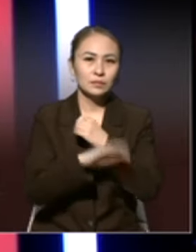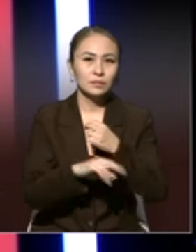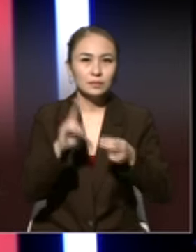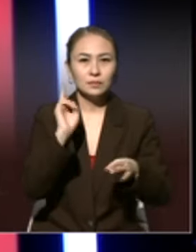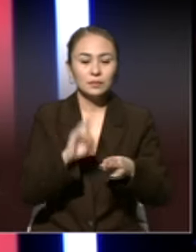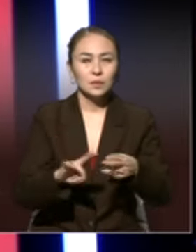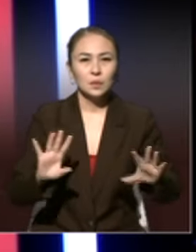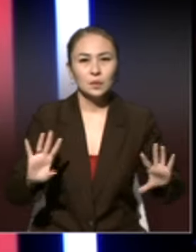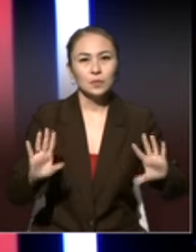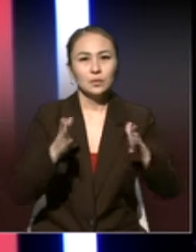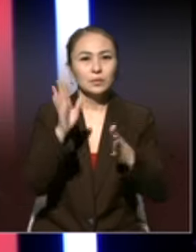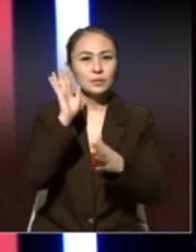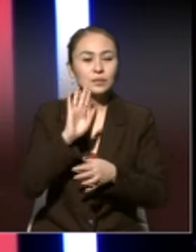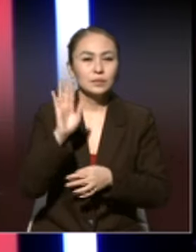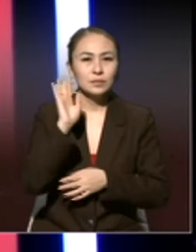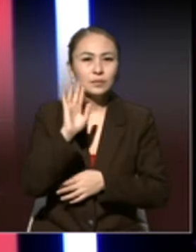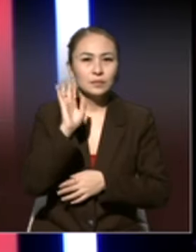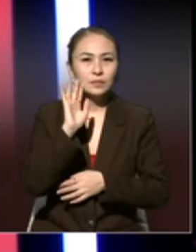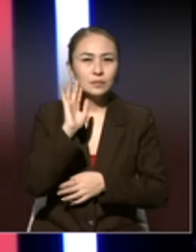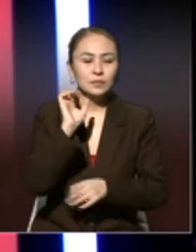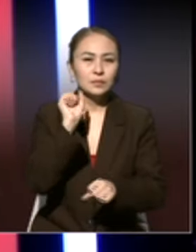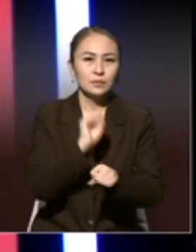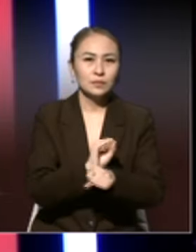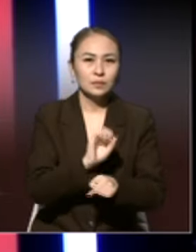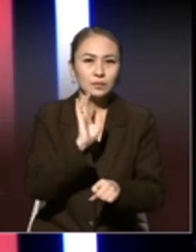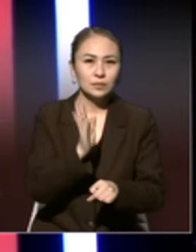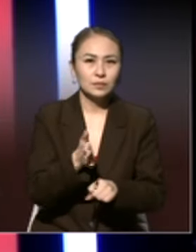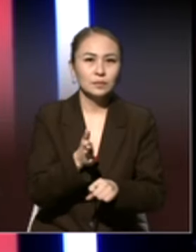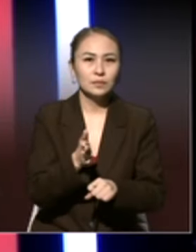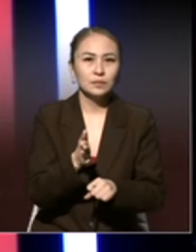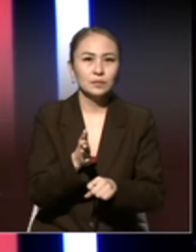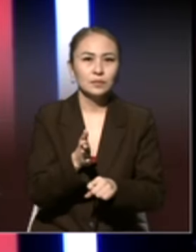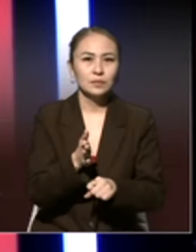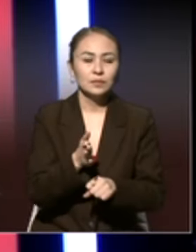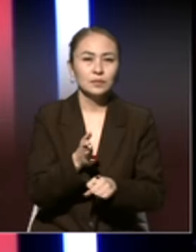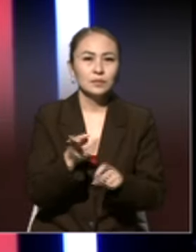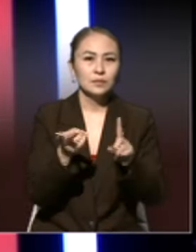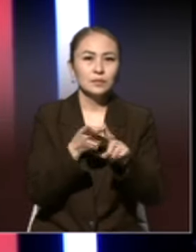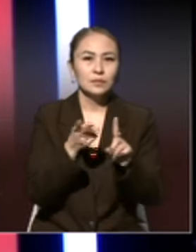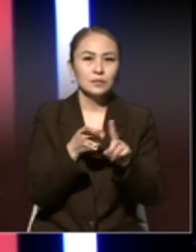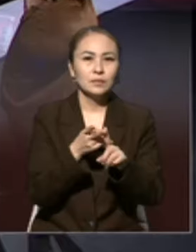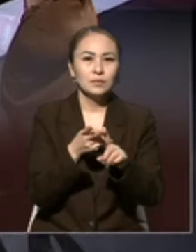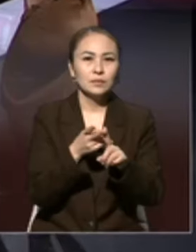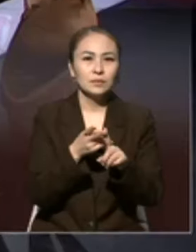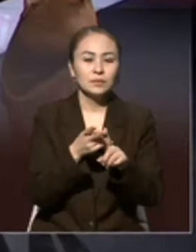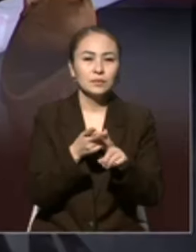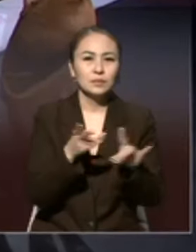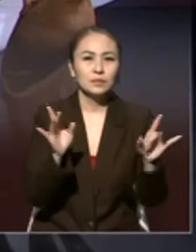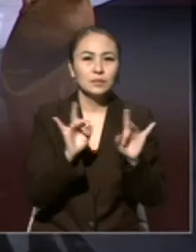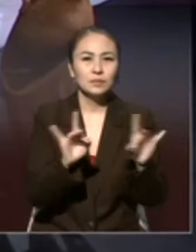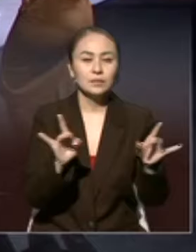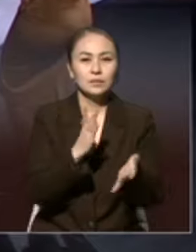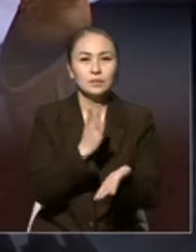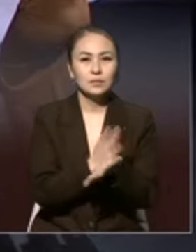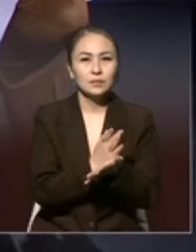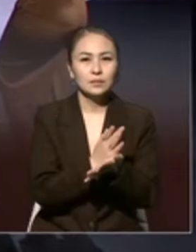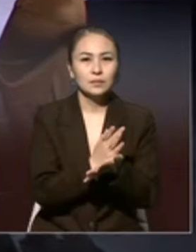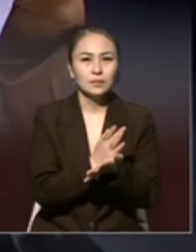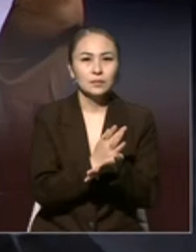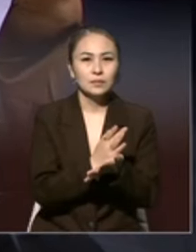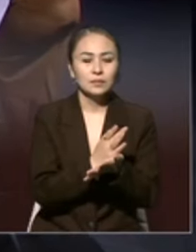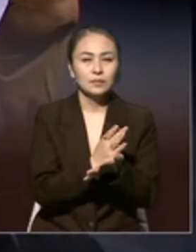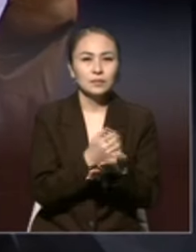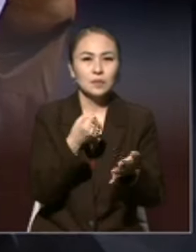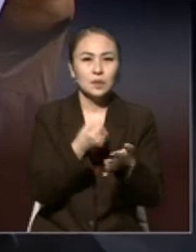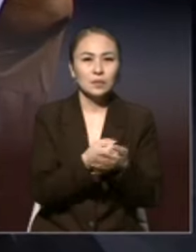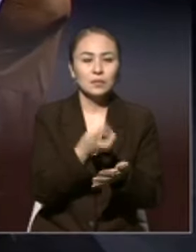төтенше жағдай, су тоқтайды, барлығы кебет деп жатыр. Енді екінші сарапшыларымыз айтып жатыр, бұл енді